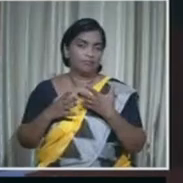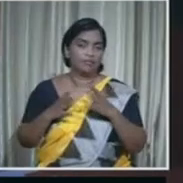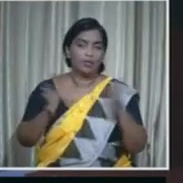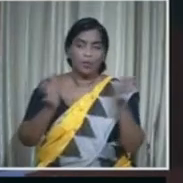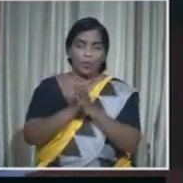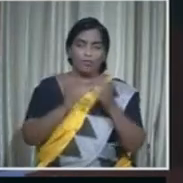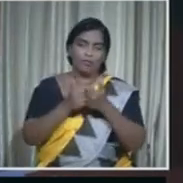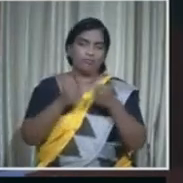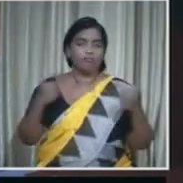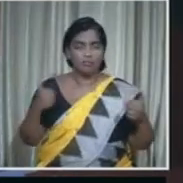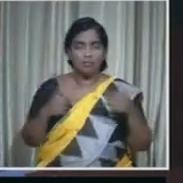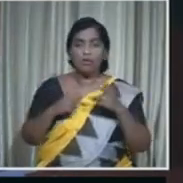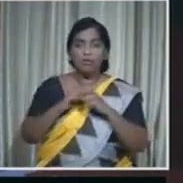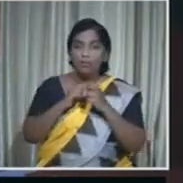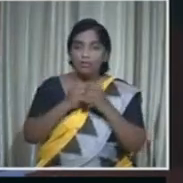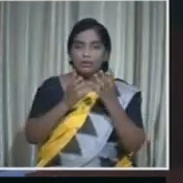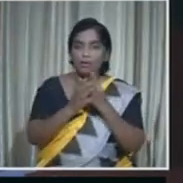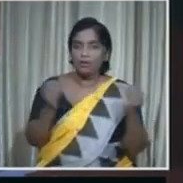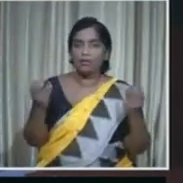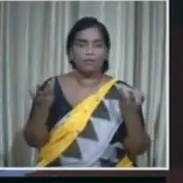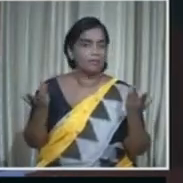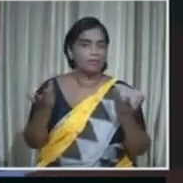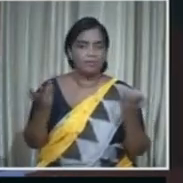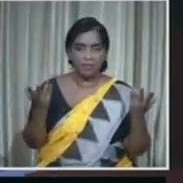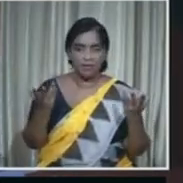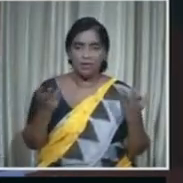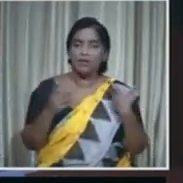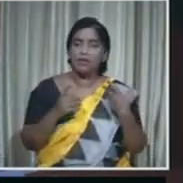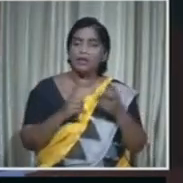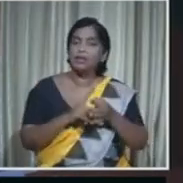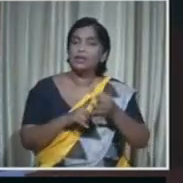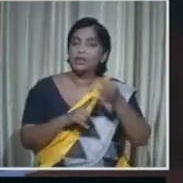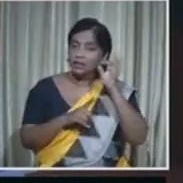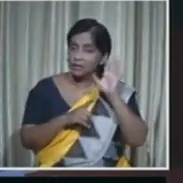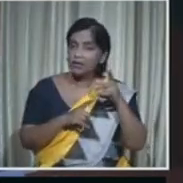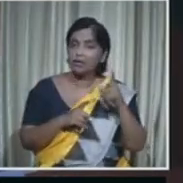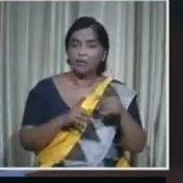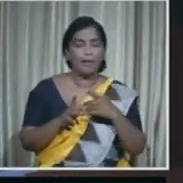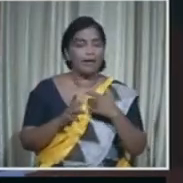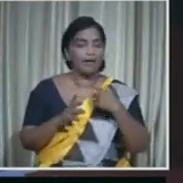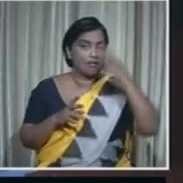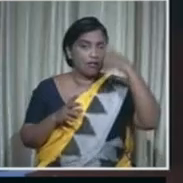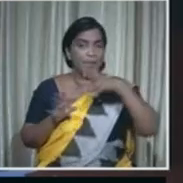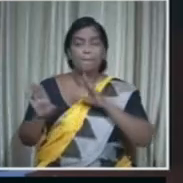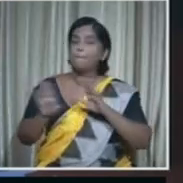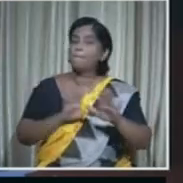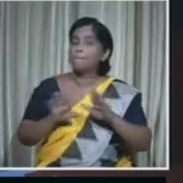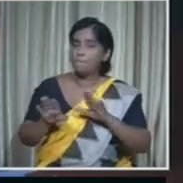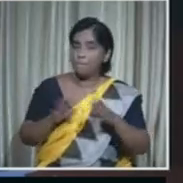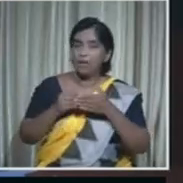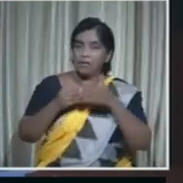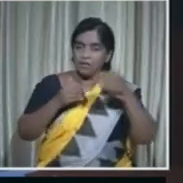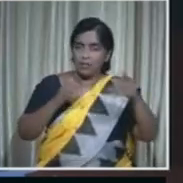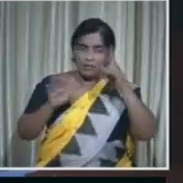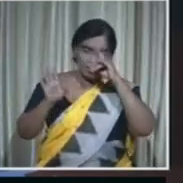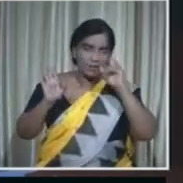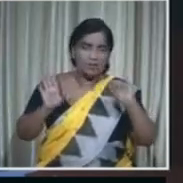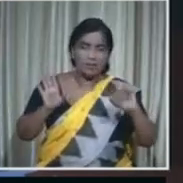මේ කිසිවක් විසඳුම් බවට අදපත් වෙලා නැහැ. ඊට පස්සේ ජනාධිපතිතුමා විසින් අන්තර්පාලනයක් යෝජනා කරා. අන්තර්කාලන පාලනය.